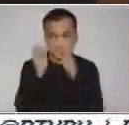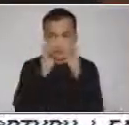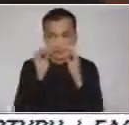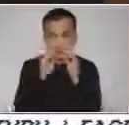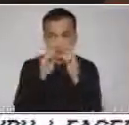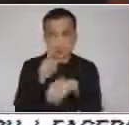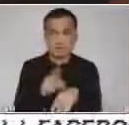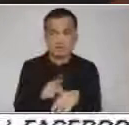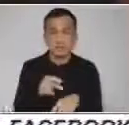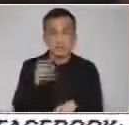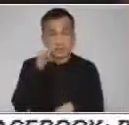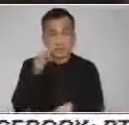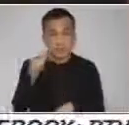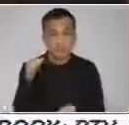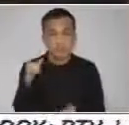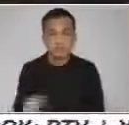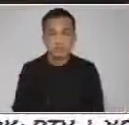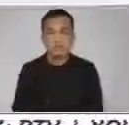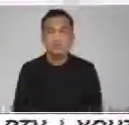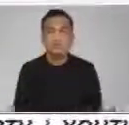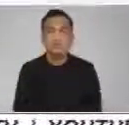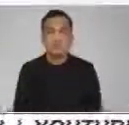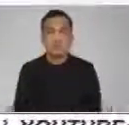Edward habang pinaghahanap pa si Godofredo.